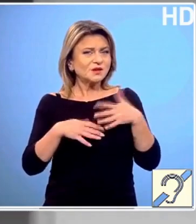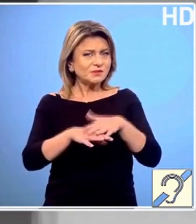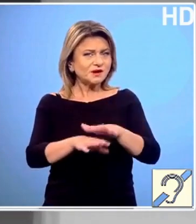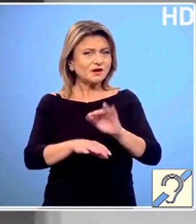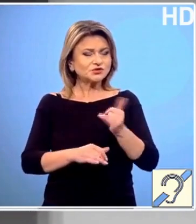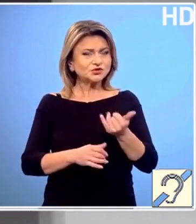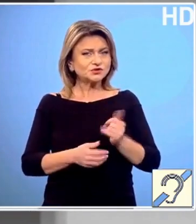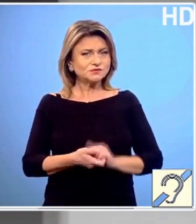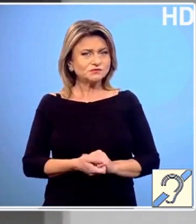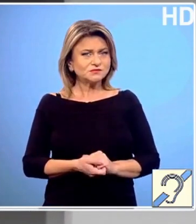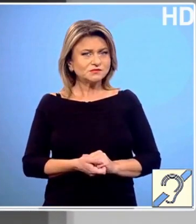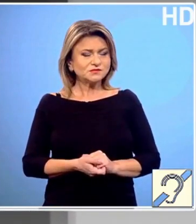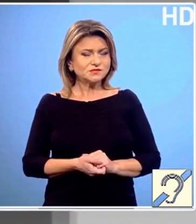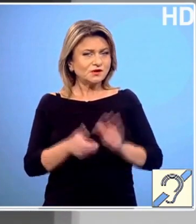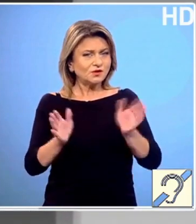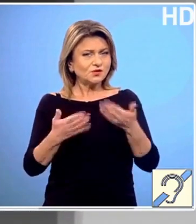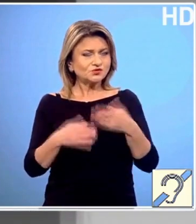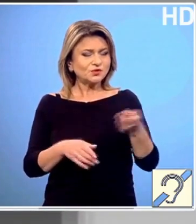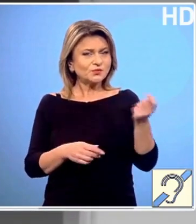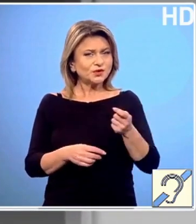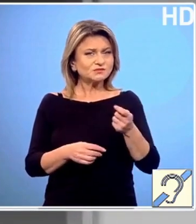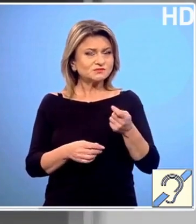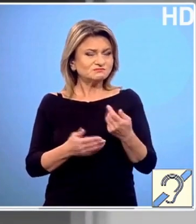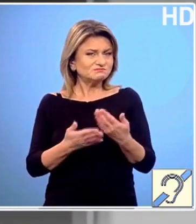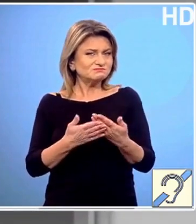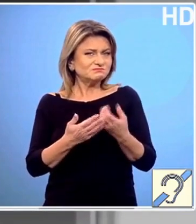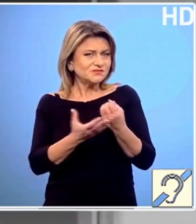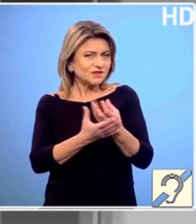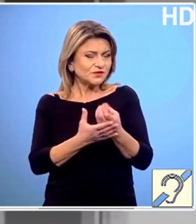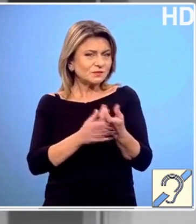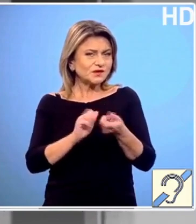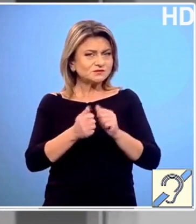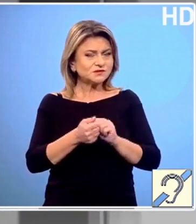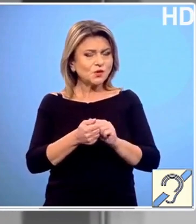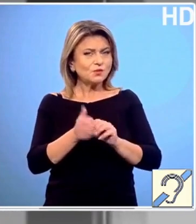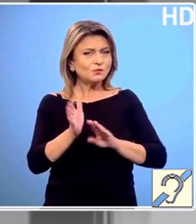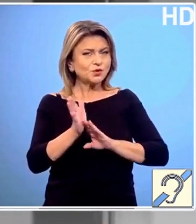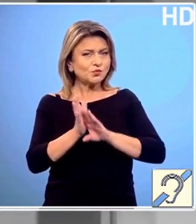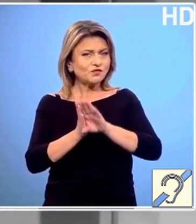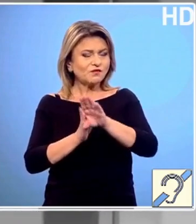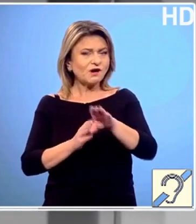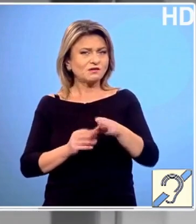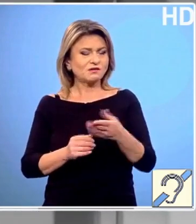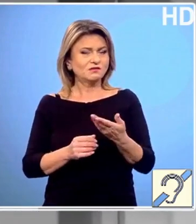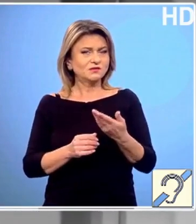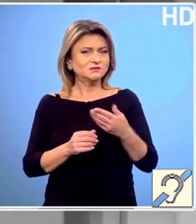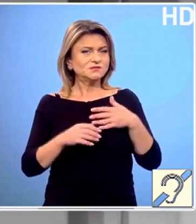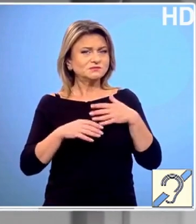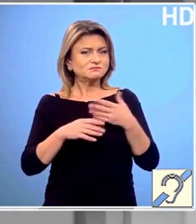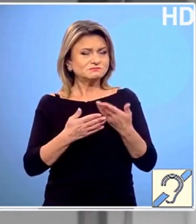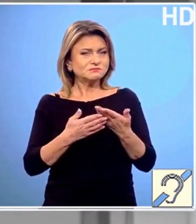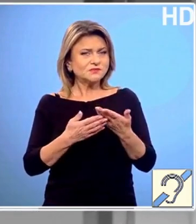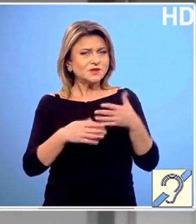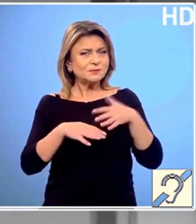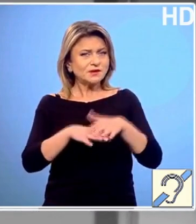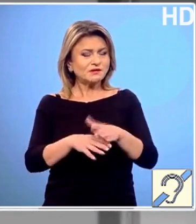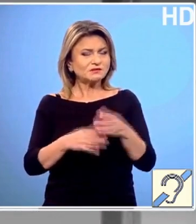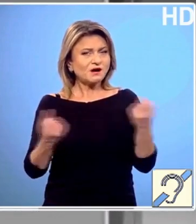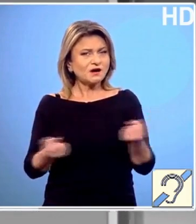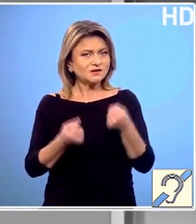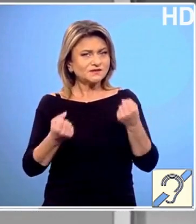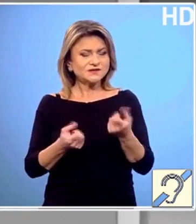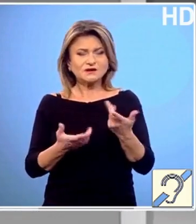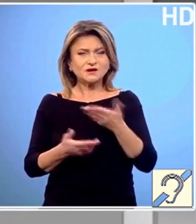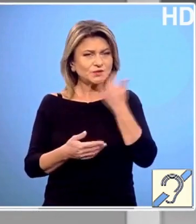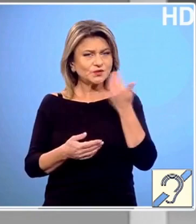în absolut orice proiect care are ca scop educația non-formală sau promovarea implicării inclusiv în activitățile care nu